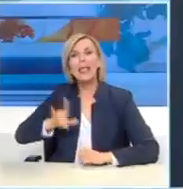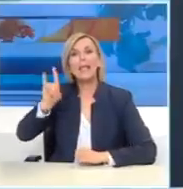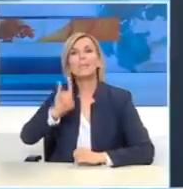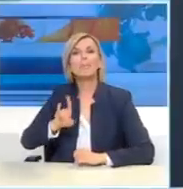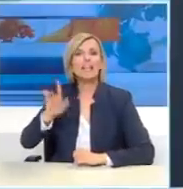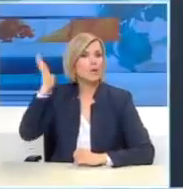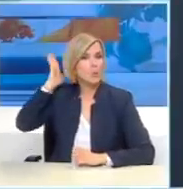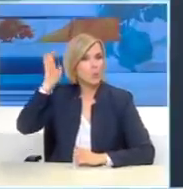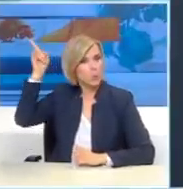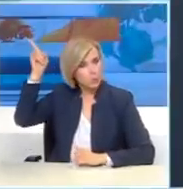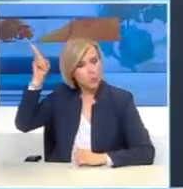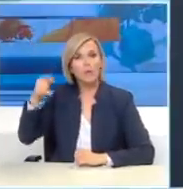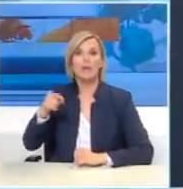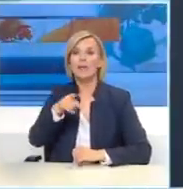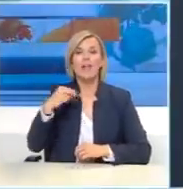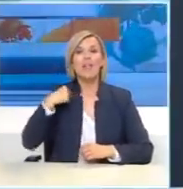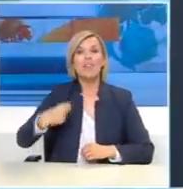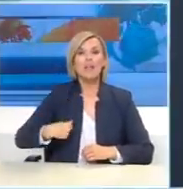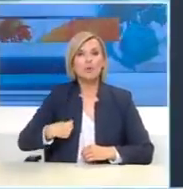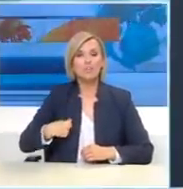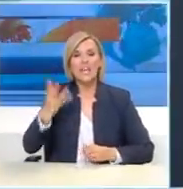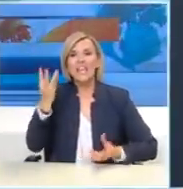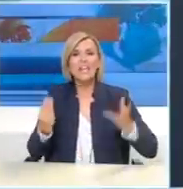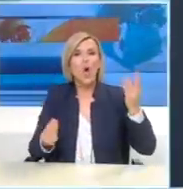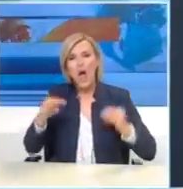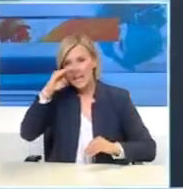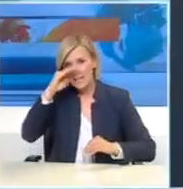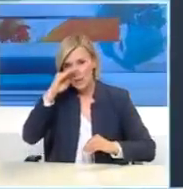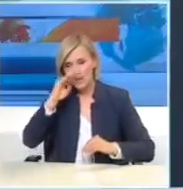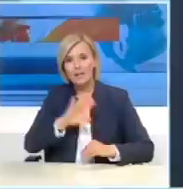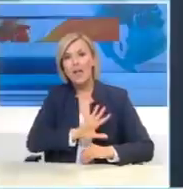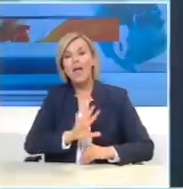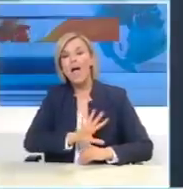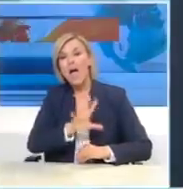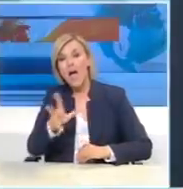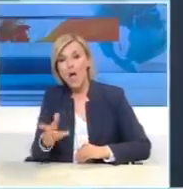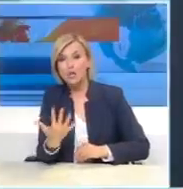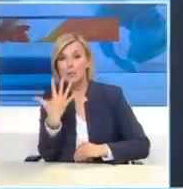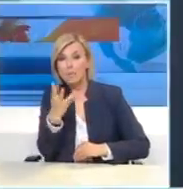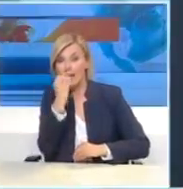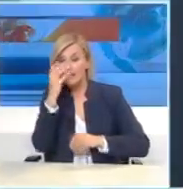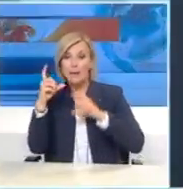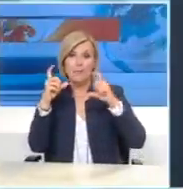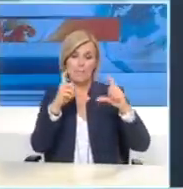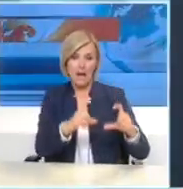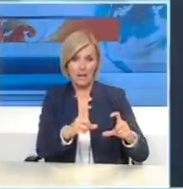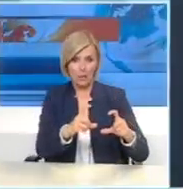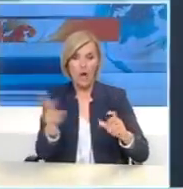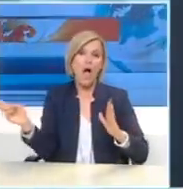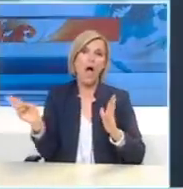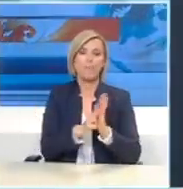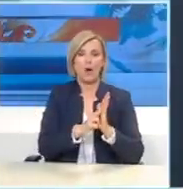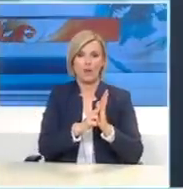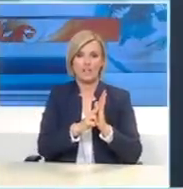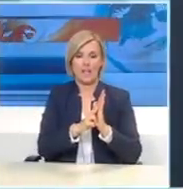περιορισμός κίνησης πολιτών σε σημεία του Δήμου Ιωαννίνων μέχρι και τις 5 Μαΐου, με ελαφριά τροποποίηση των ορών κίνησης. Πιο συγκεκριμένα,